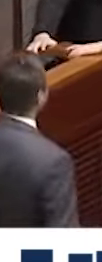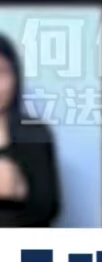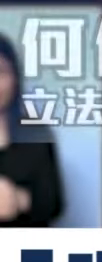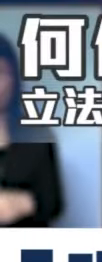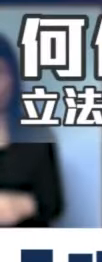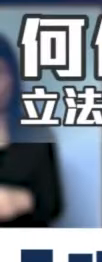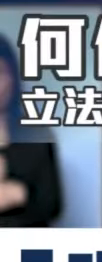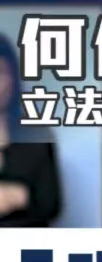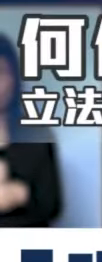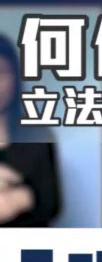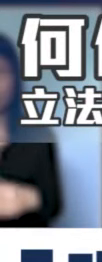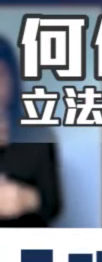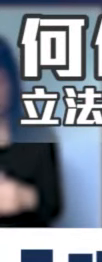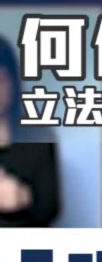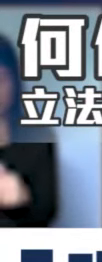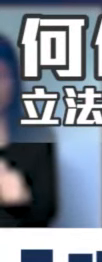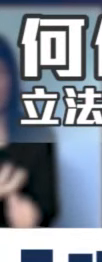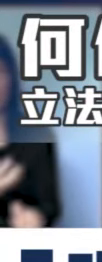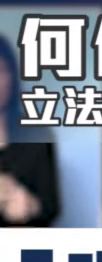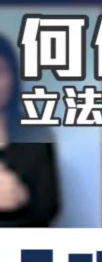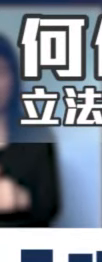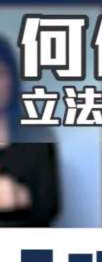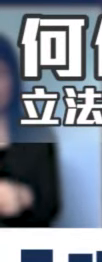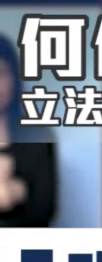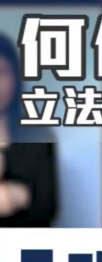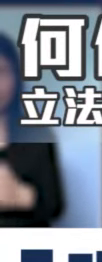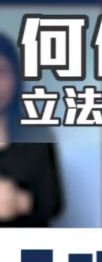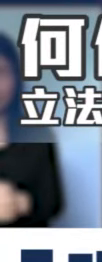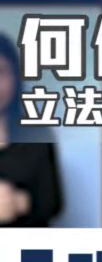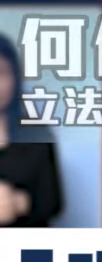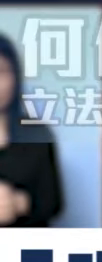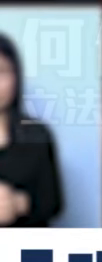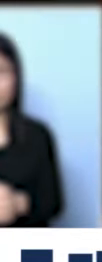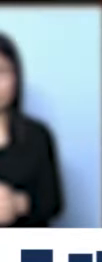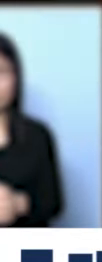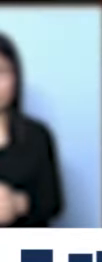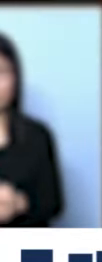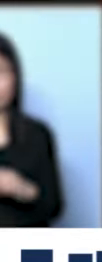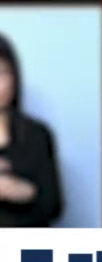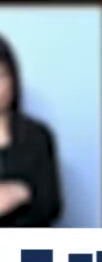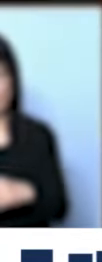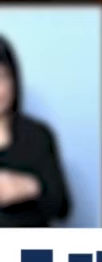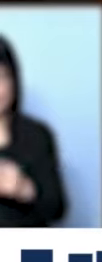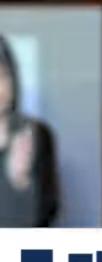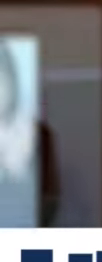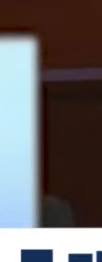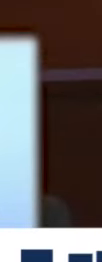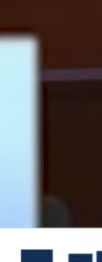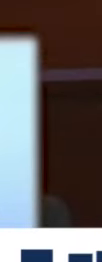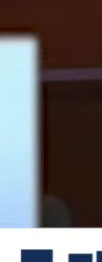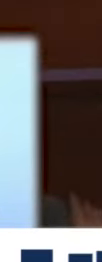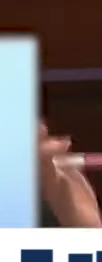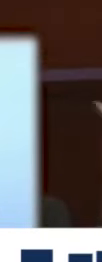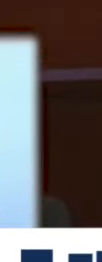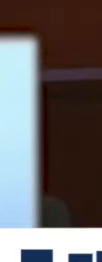我哋做呢就叫做政治打壓。你哋做呢就叫做還原真相，如果我哋反